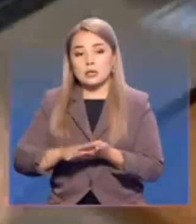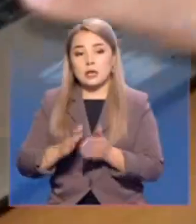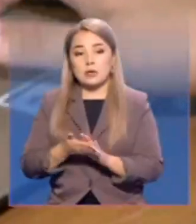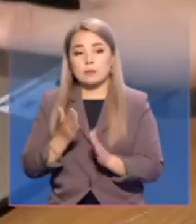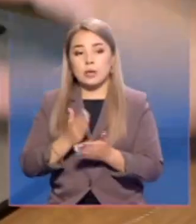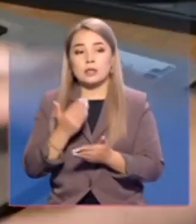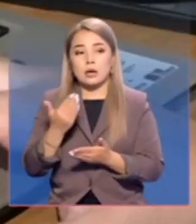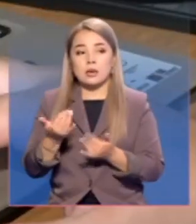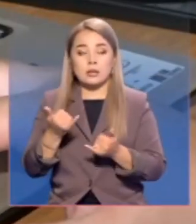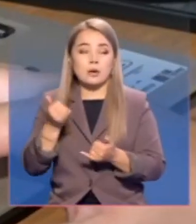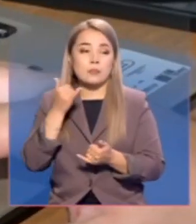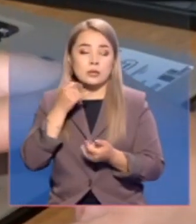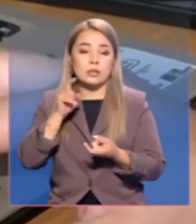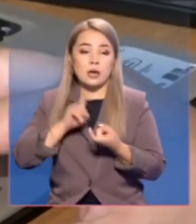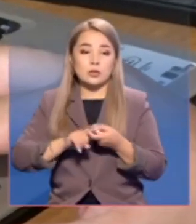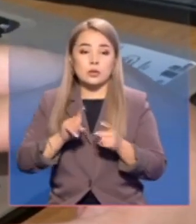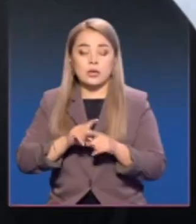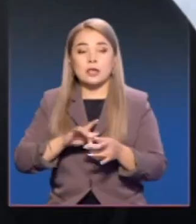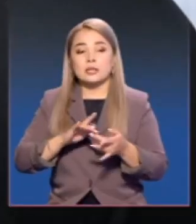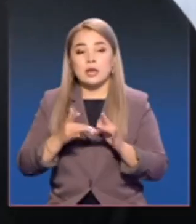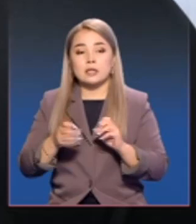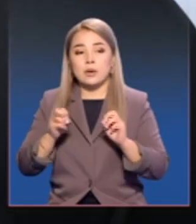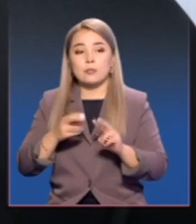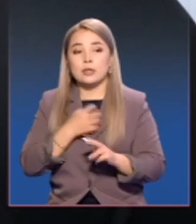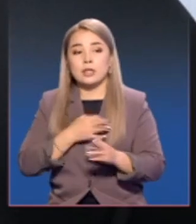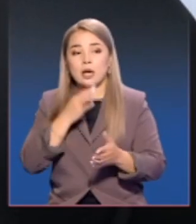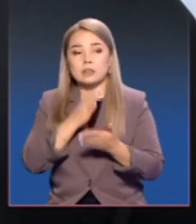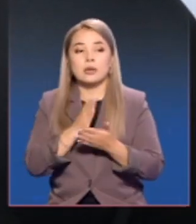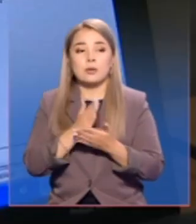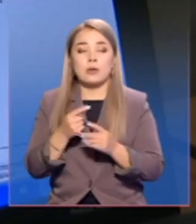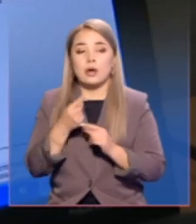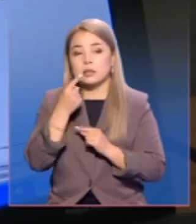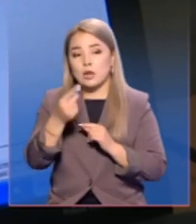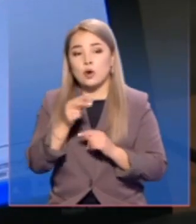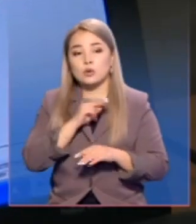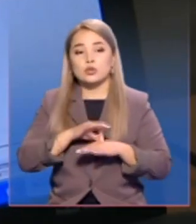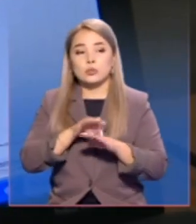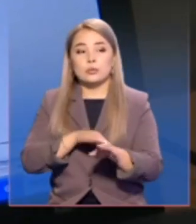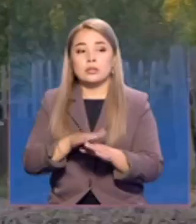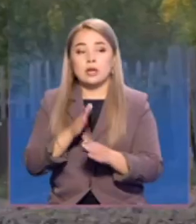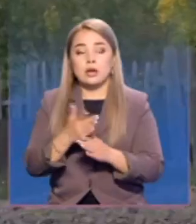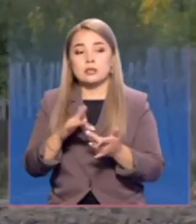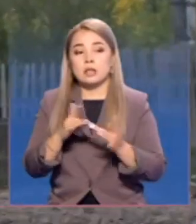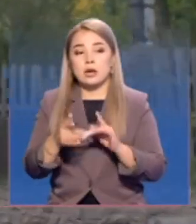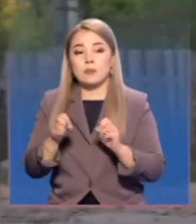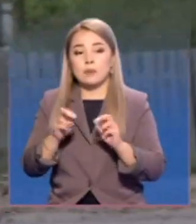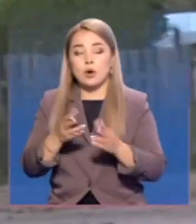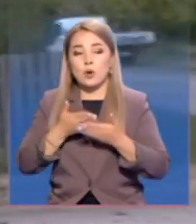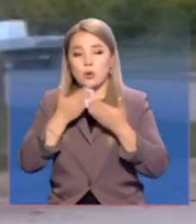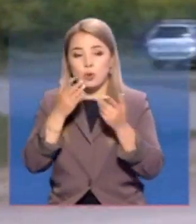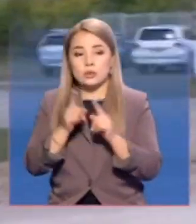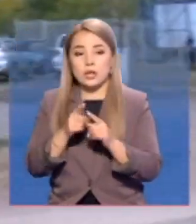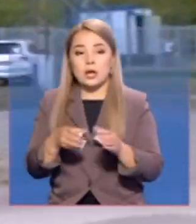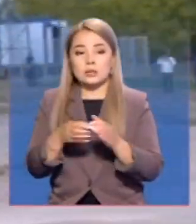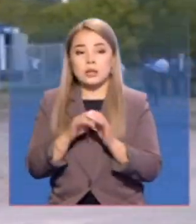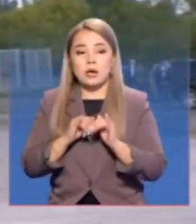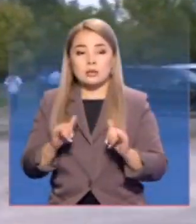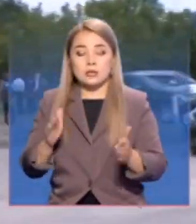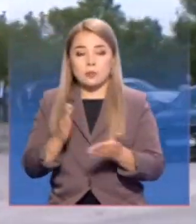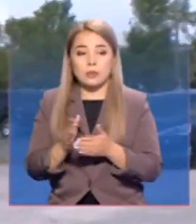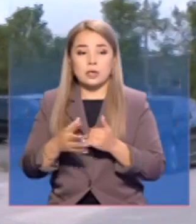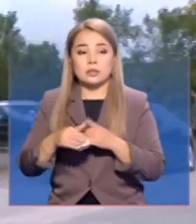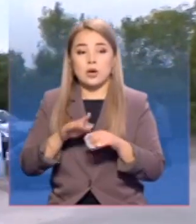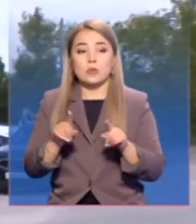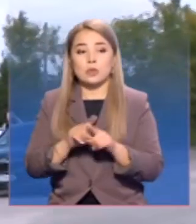керек. Мобильді байланыс пен интернеттің қажеттілігі әсіресе қашықтан жұмыс істеу және онлайн оқу форматы кезінде күрт артты.